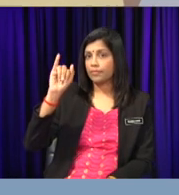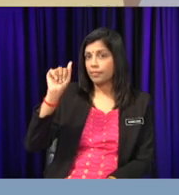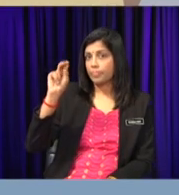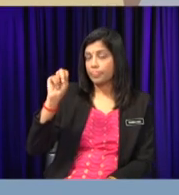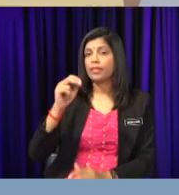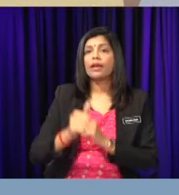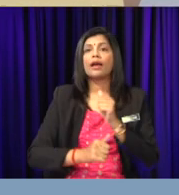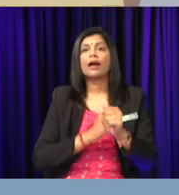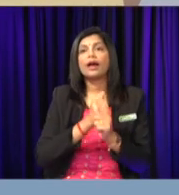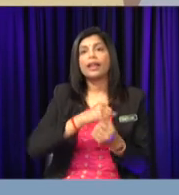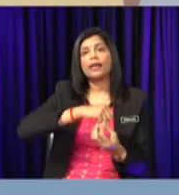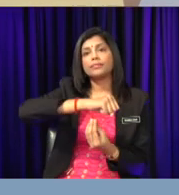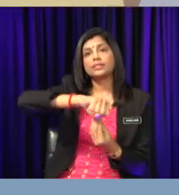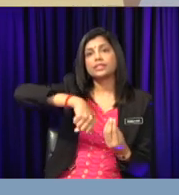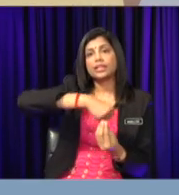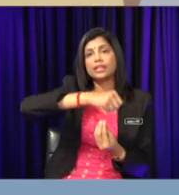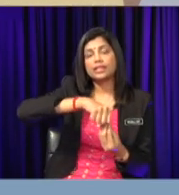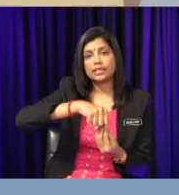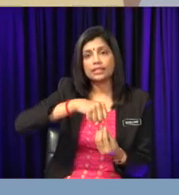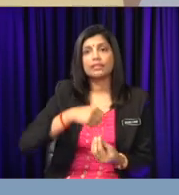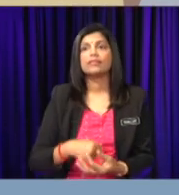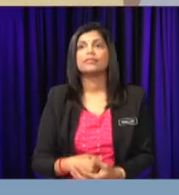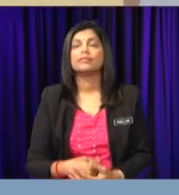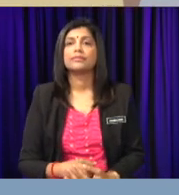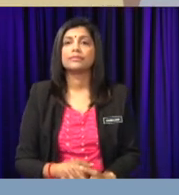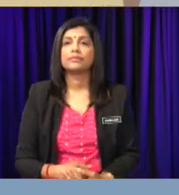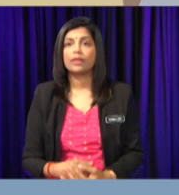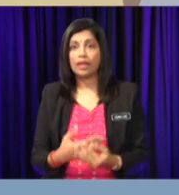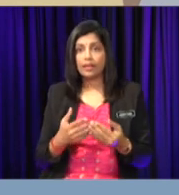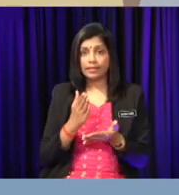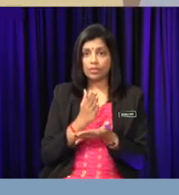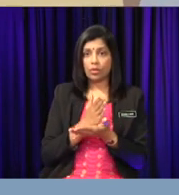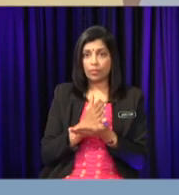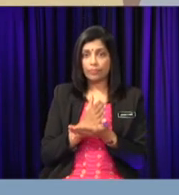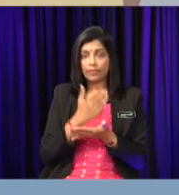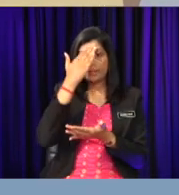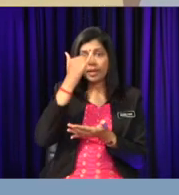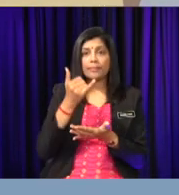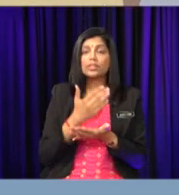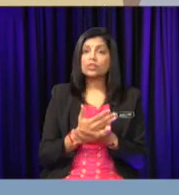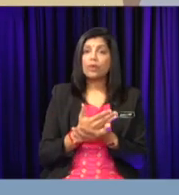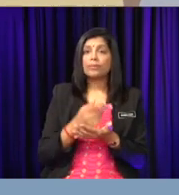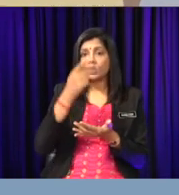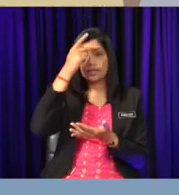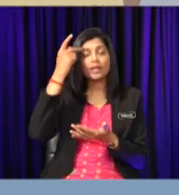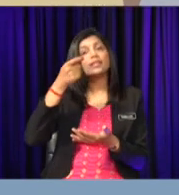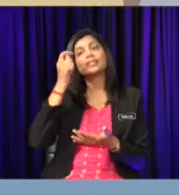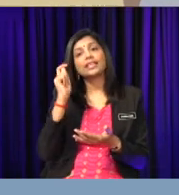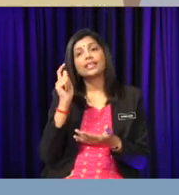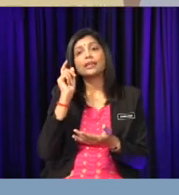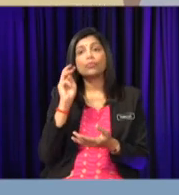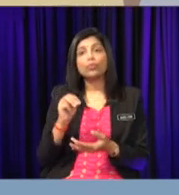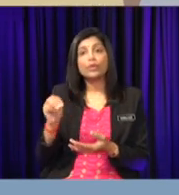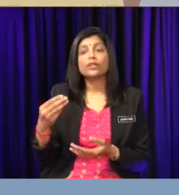Itu sebab tujuannya hanyalah untuk menunjukkan cara bacaan secara mekanis yaitu baju secara